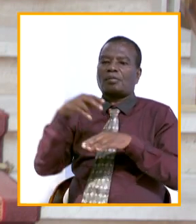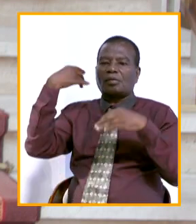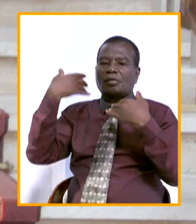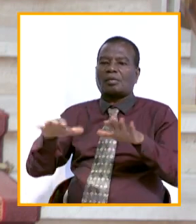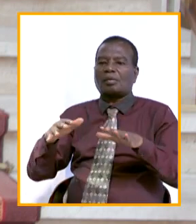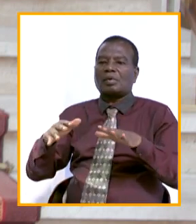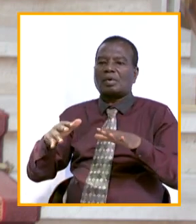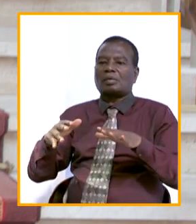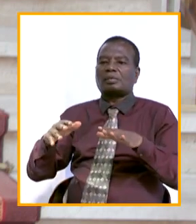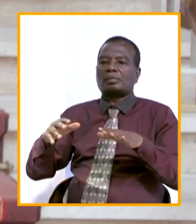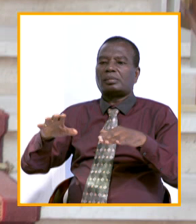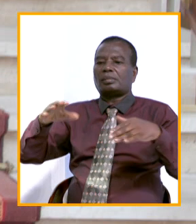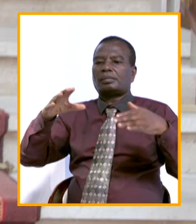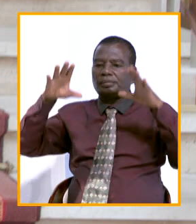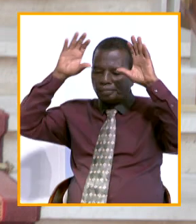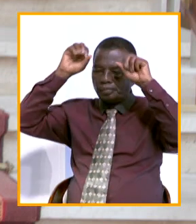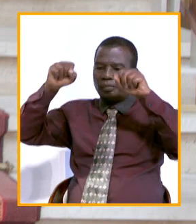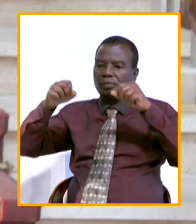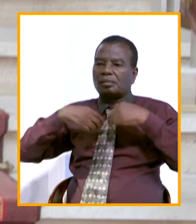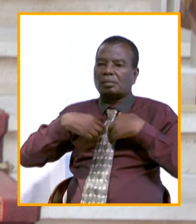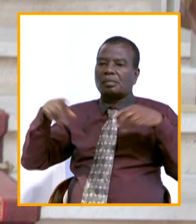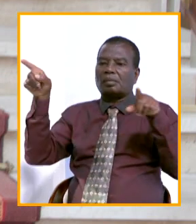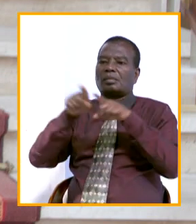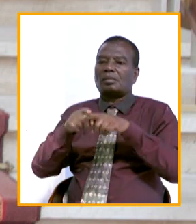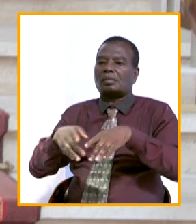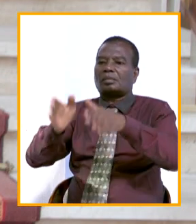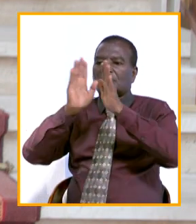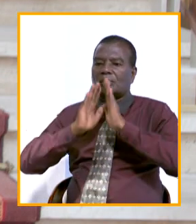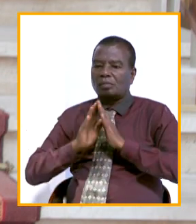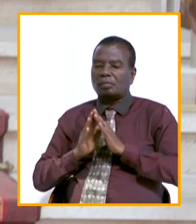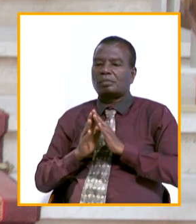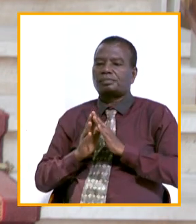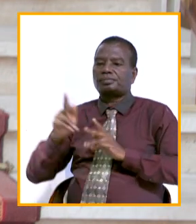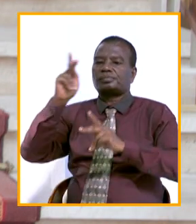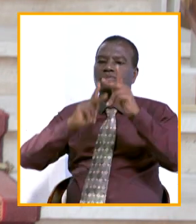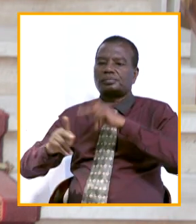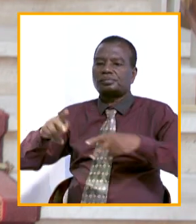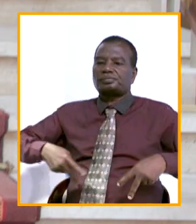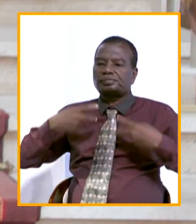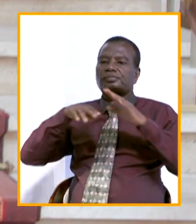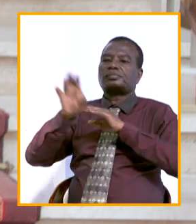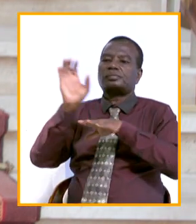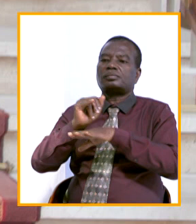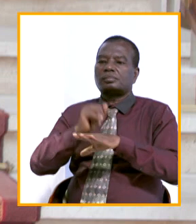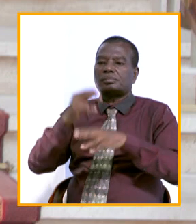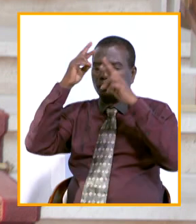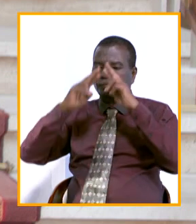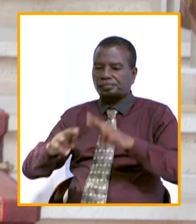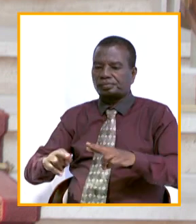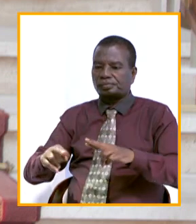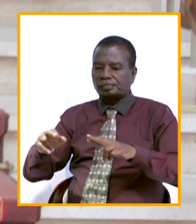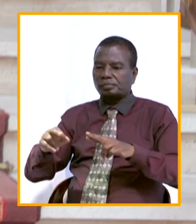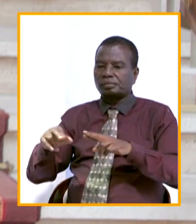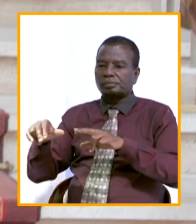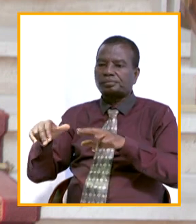Enfin, le chef de l'État a de nouveau exhorté les populations vivant en Côte d'Ivoire au respect